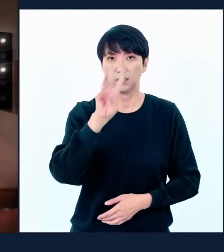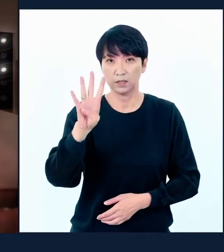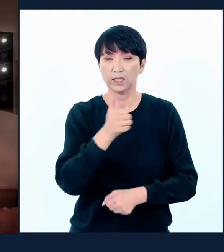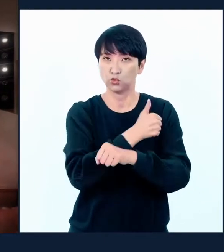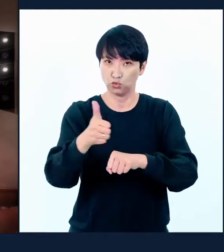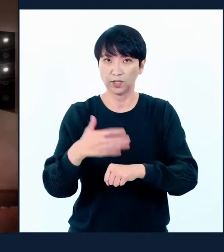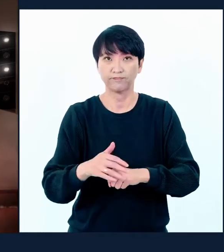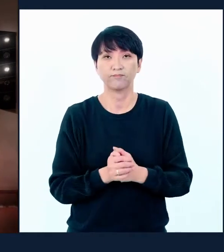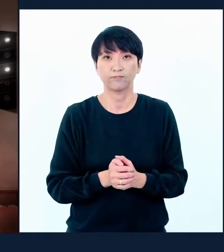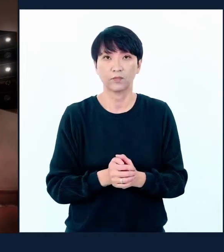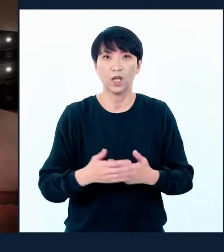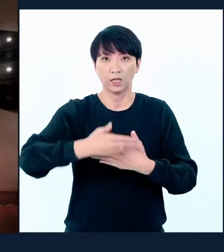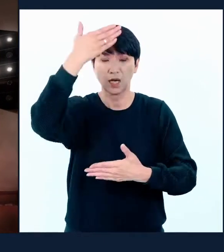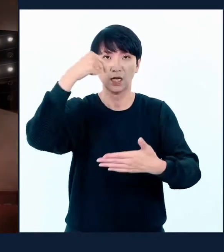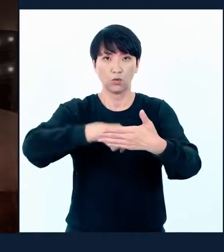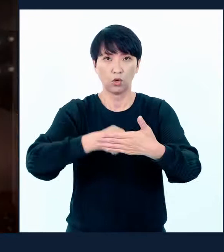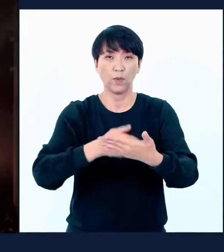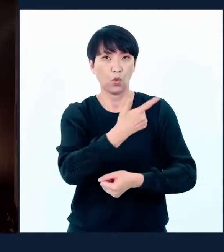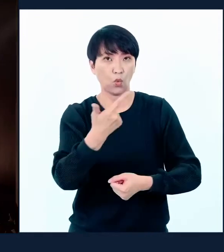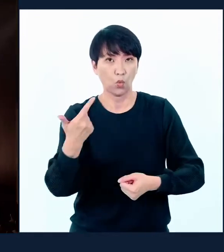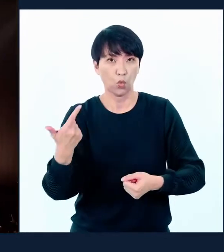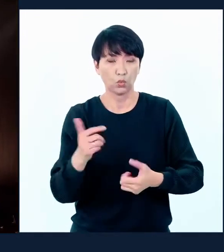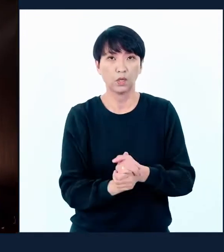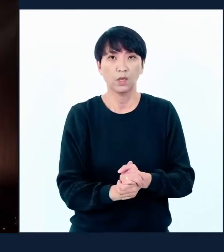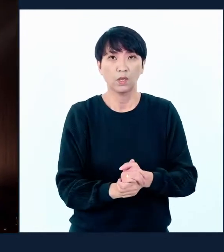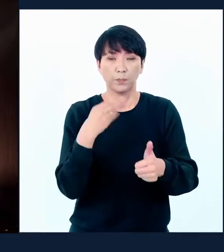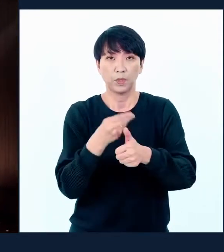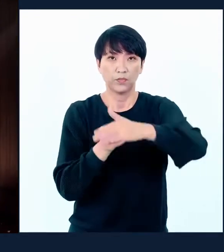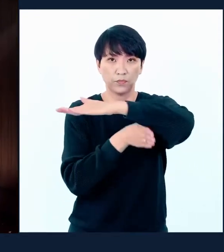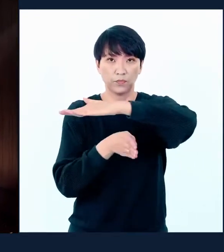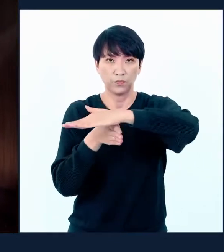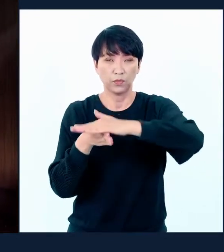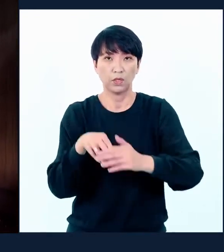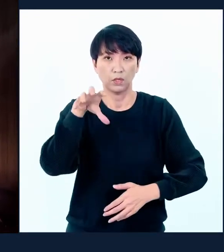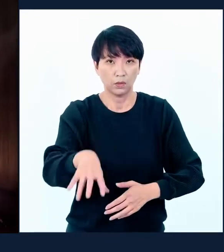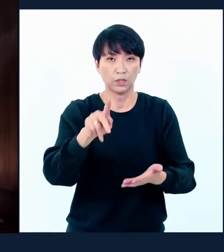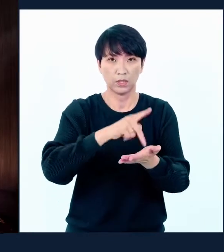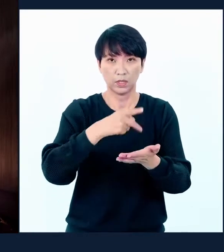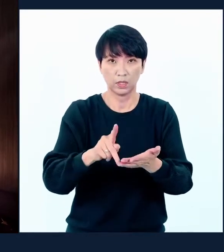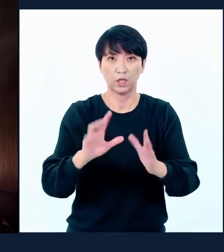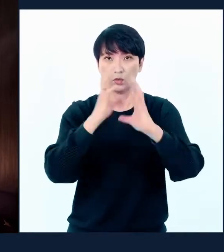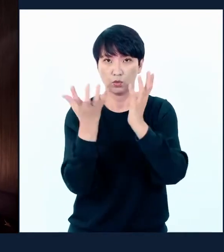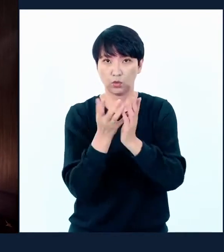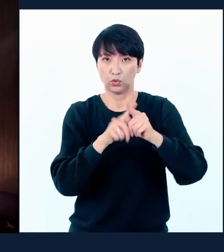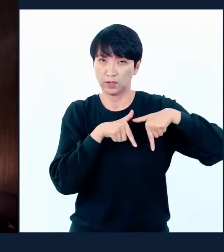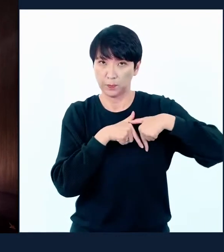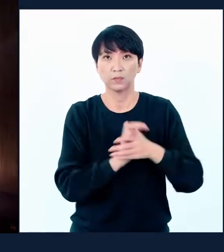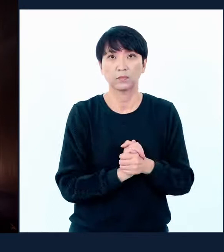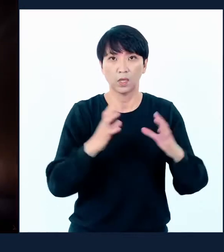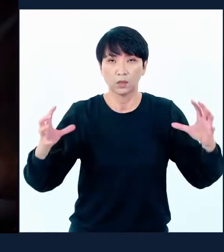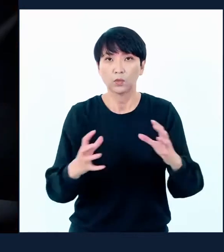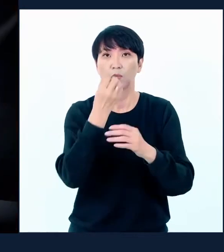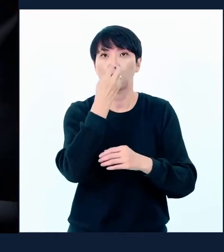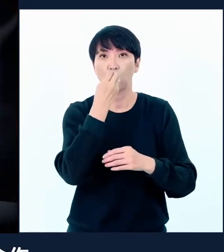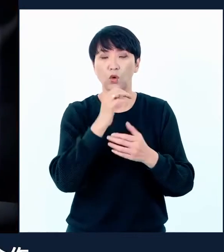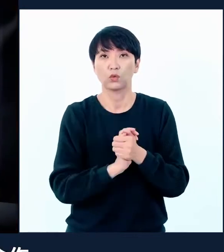落成。大楼内设有多个排练场地和一个驻区舞蹈团中心，汇聚香港的舞蹈团体和艺